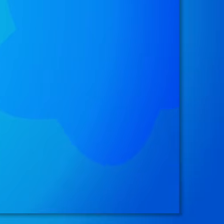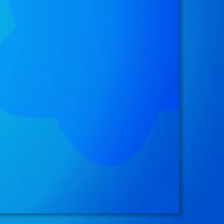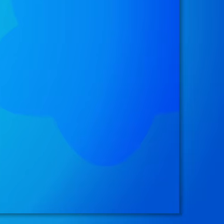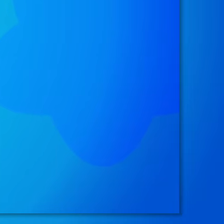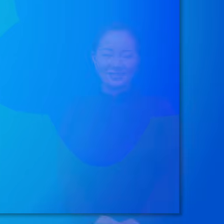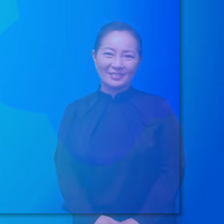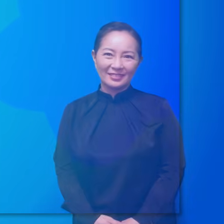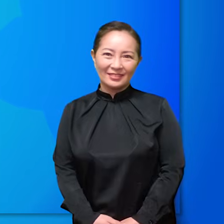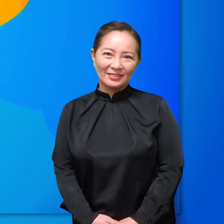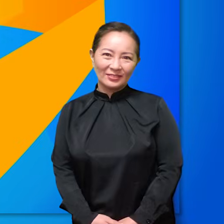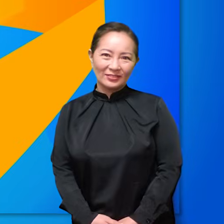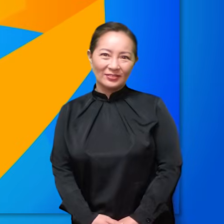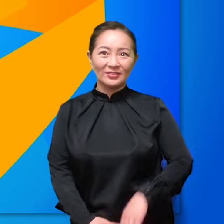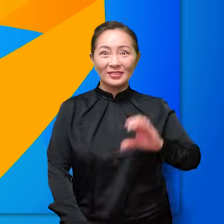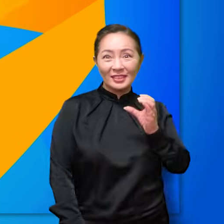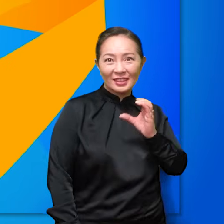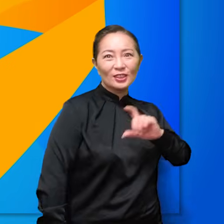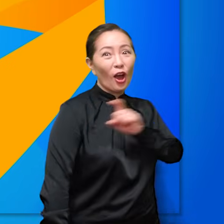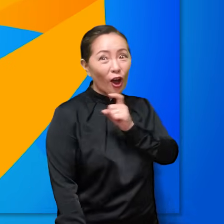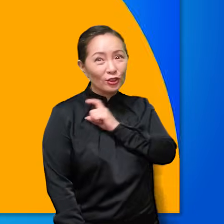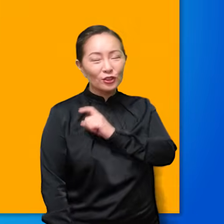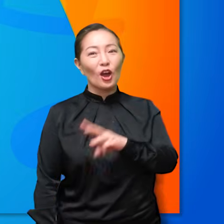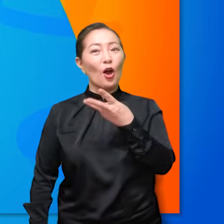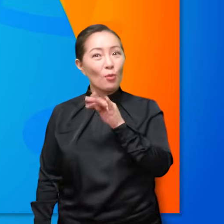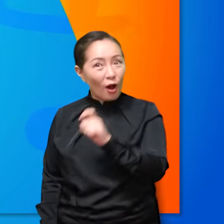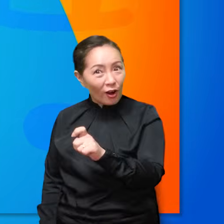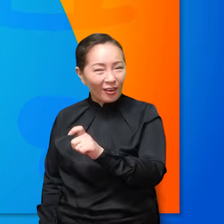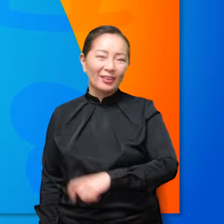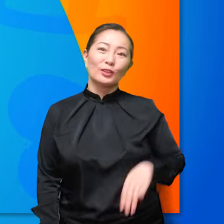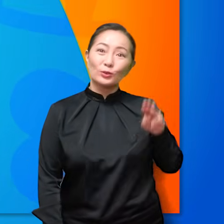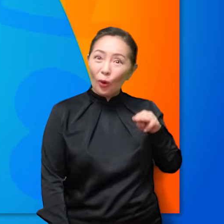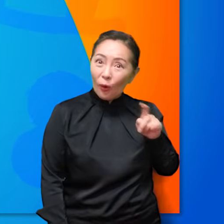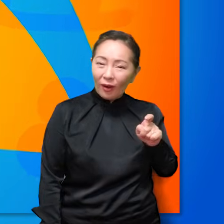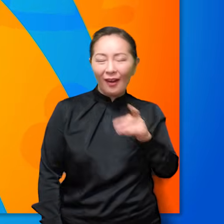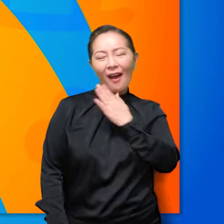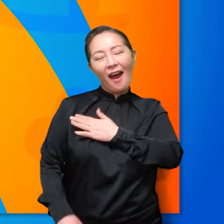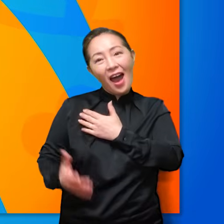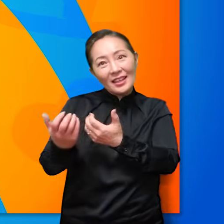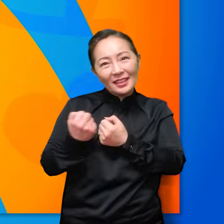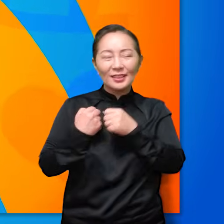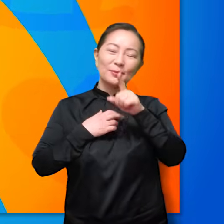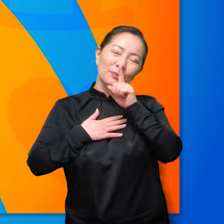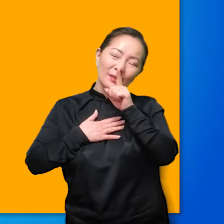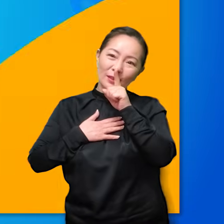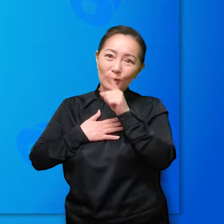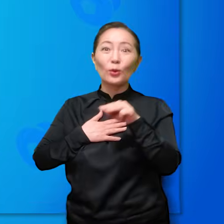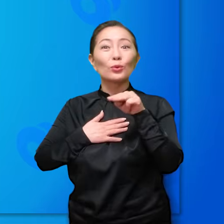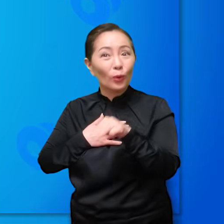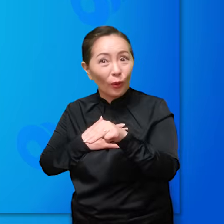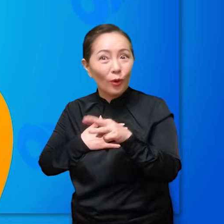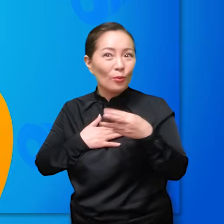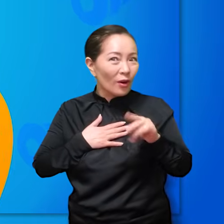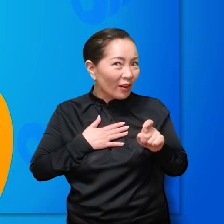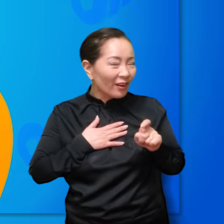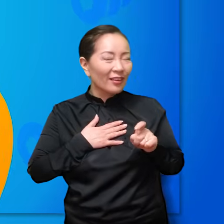Сэрэглэн хөгжилтэй. Мөнх тунх хайр татан даруухан. Мөнх тунх марцсан